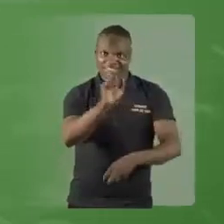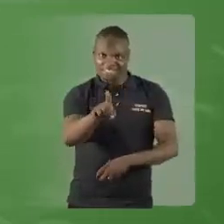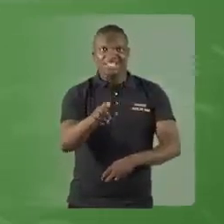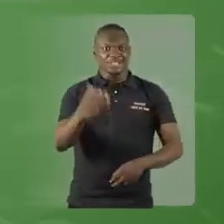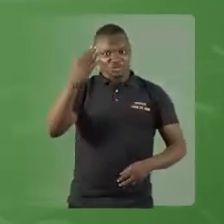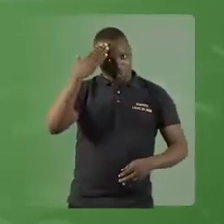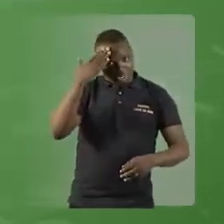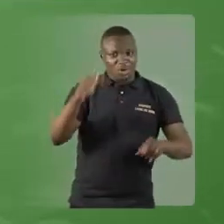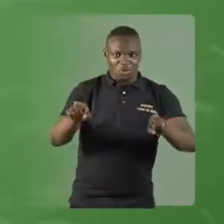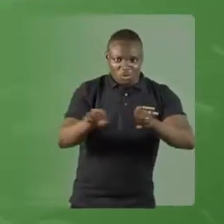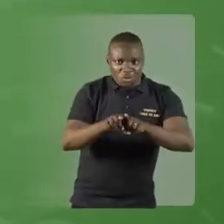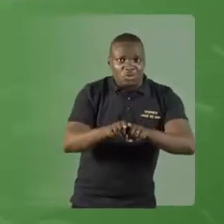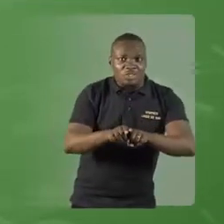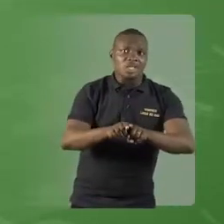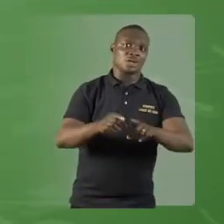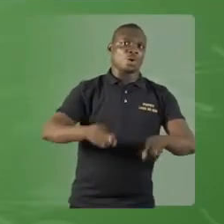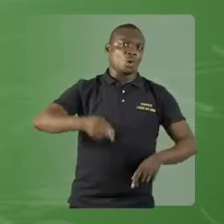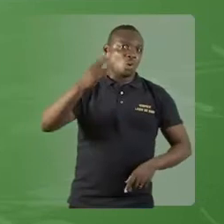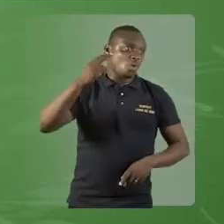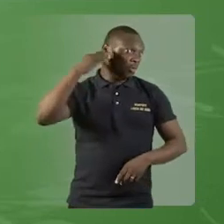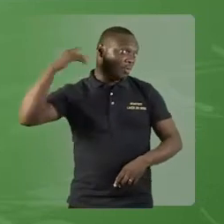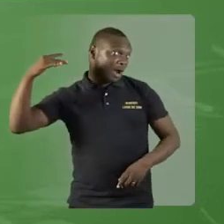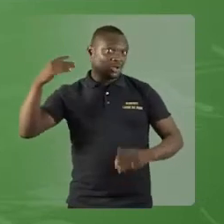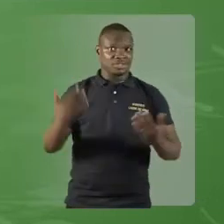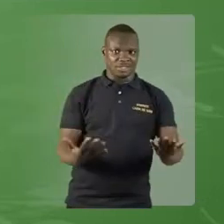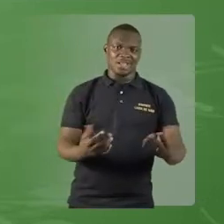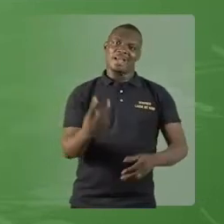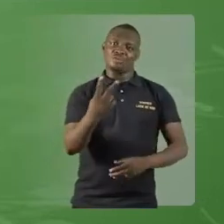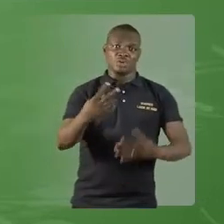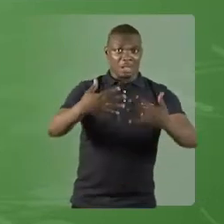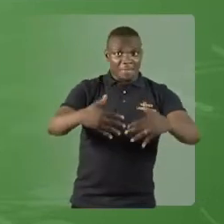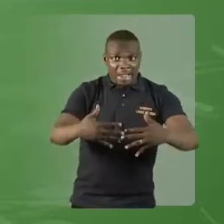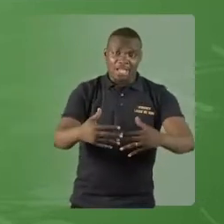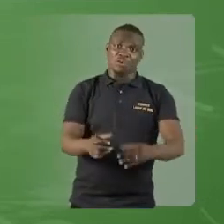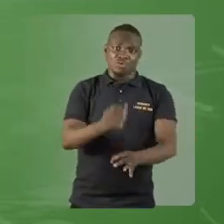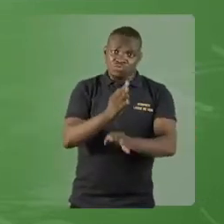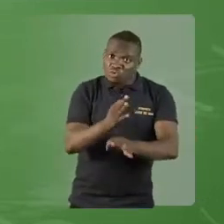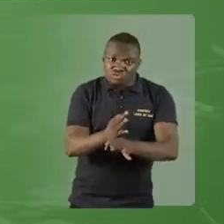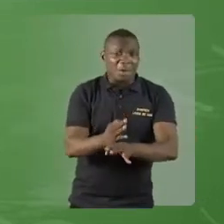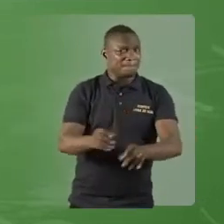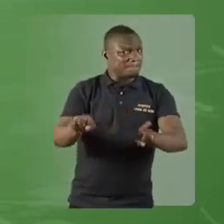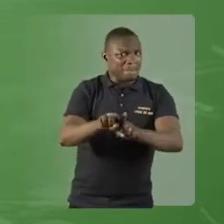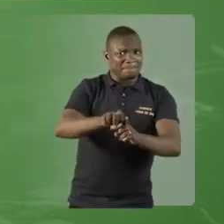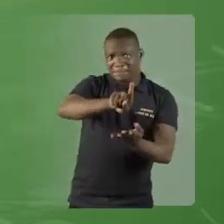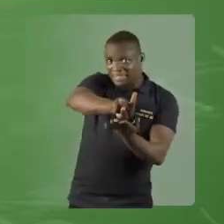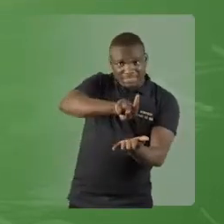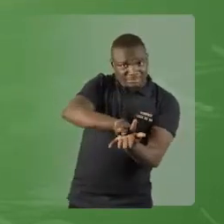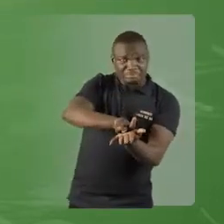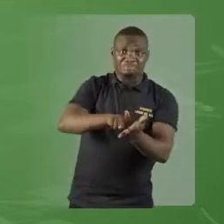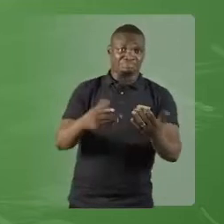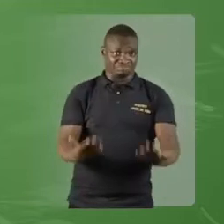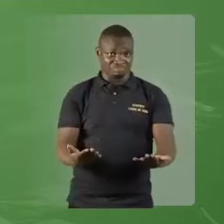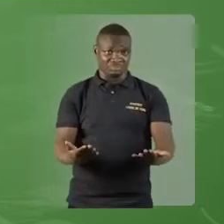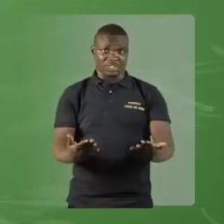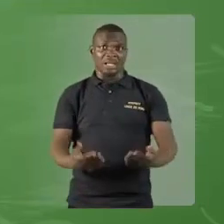connaissez également le haut-parleur que nous utilisons. Ces deux appareils fonctionnent sous le même principe. La